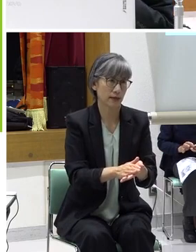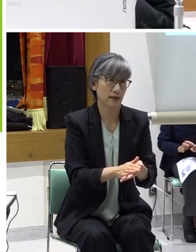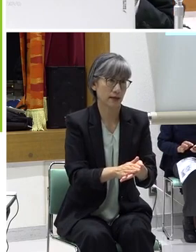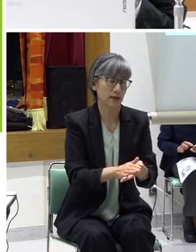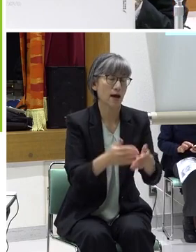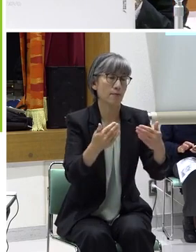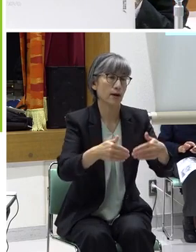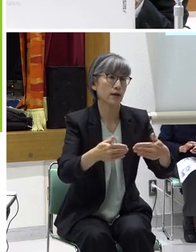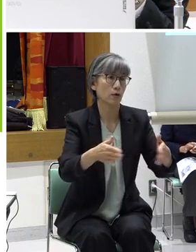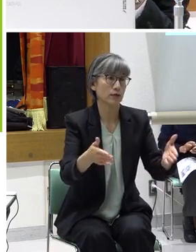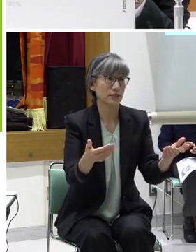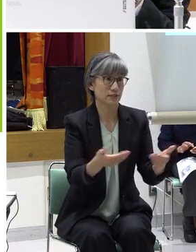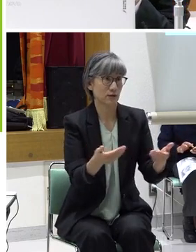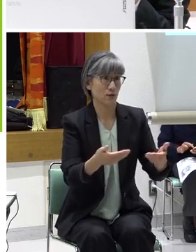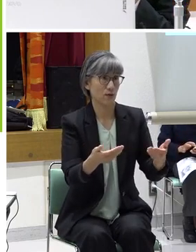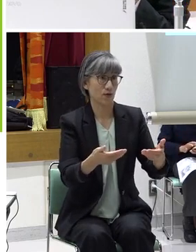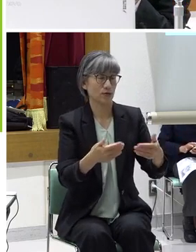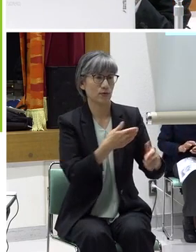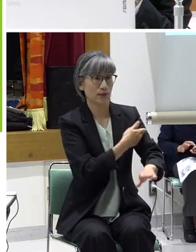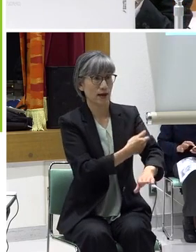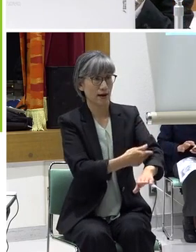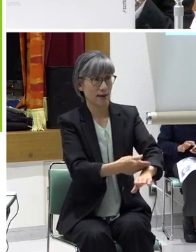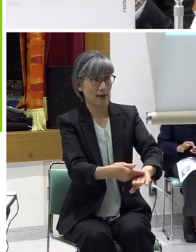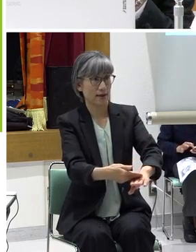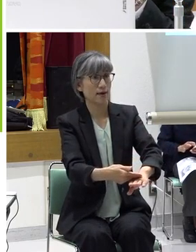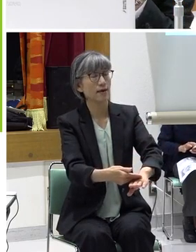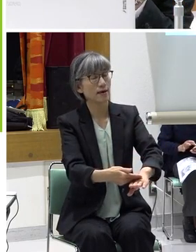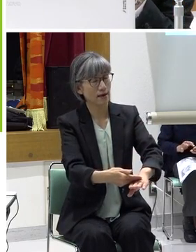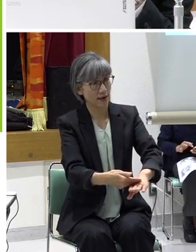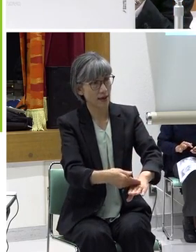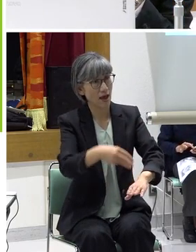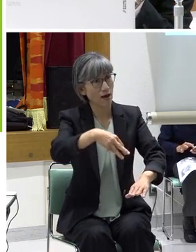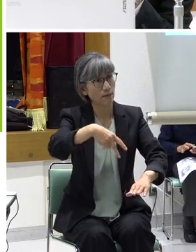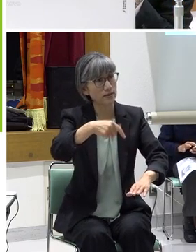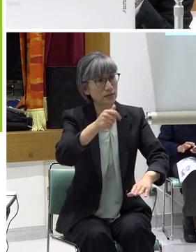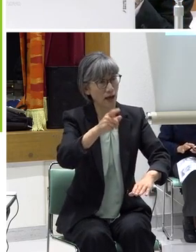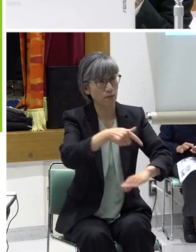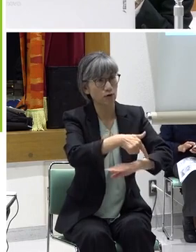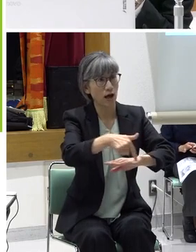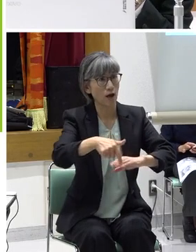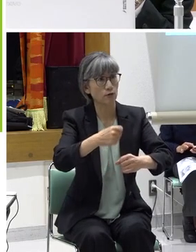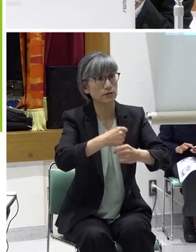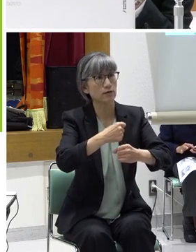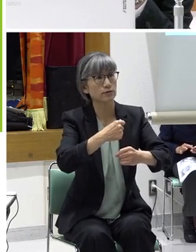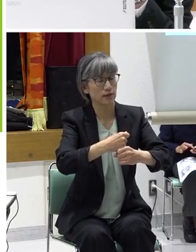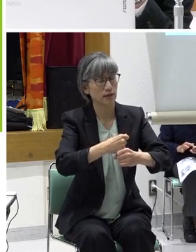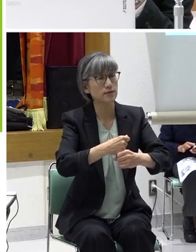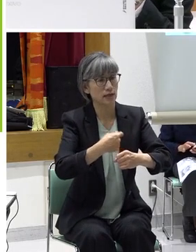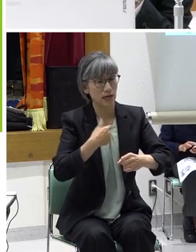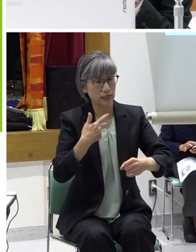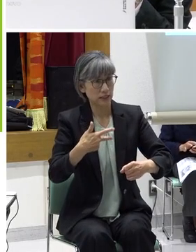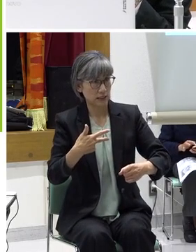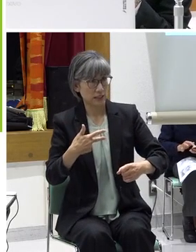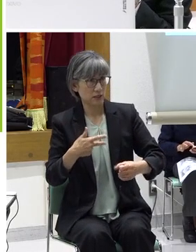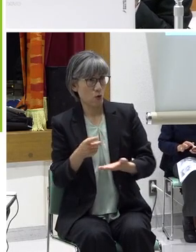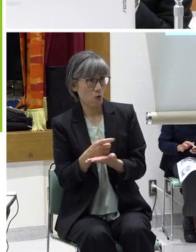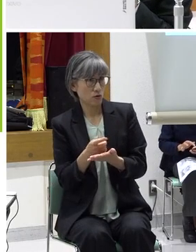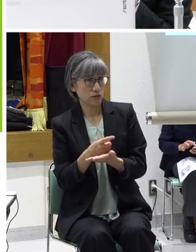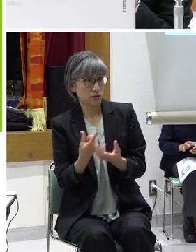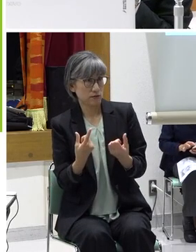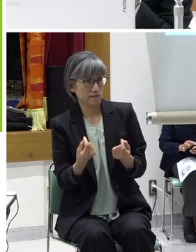次にバリアフリー事業の流れといたしまして、マスタープランを作成することで市の方針をしっかりと打ち出